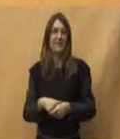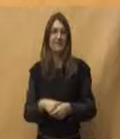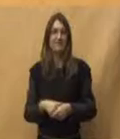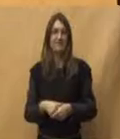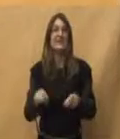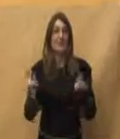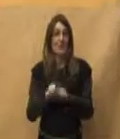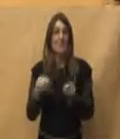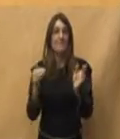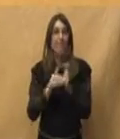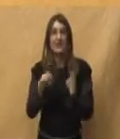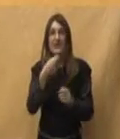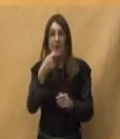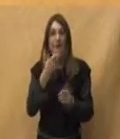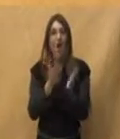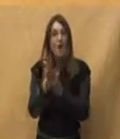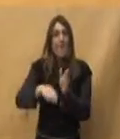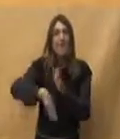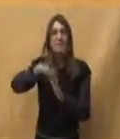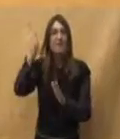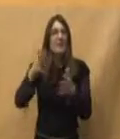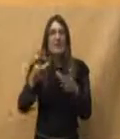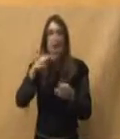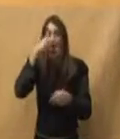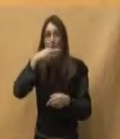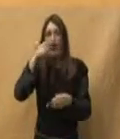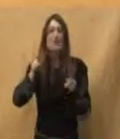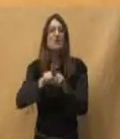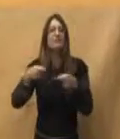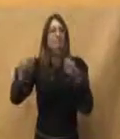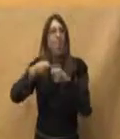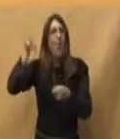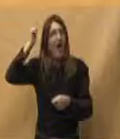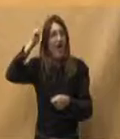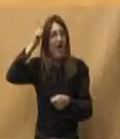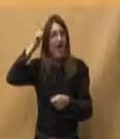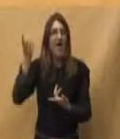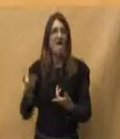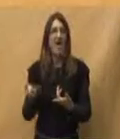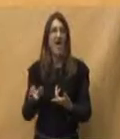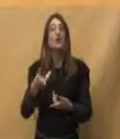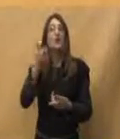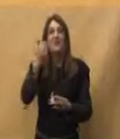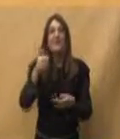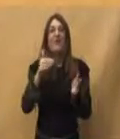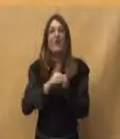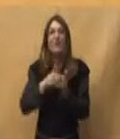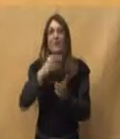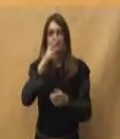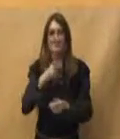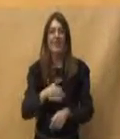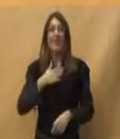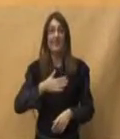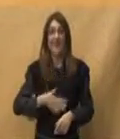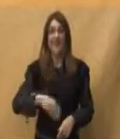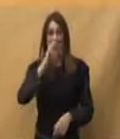hranom kad je previše bez kontrole je u glavi. Tako to je onaj na što bi mi prvo trebali djelovati. Dragi